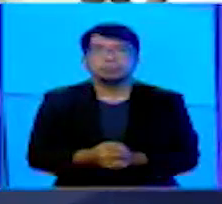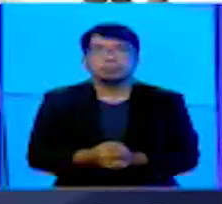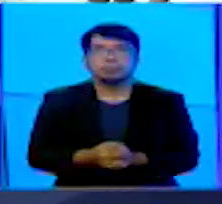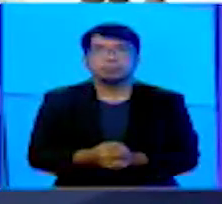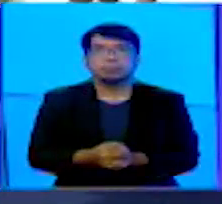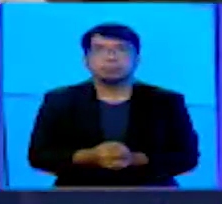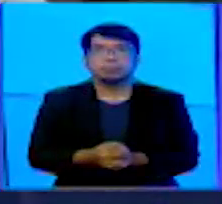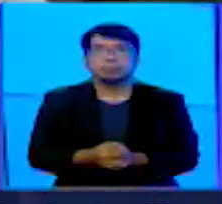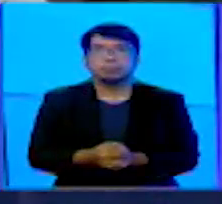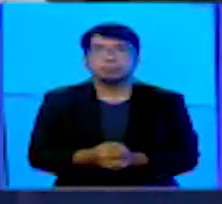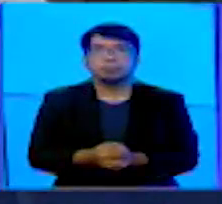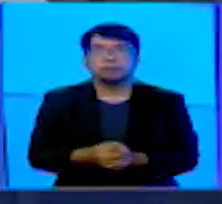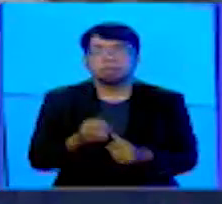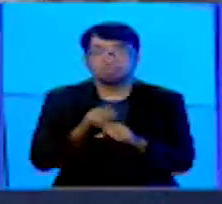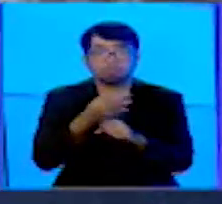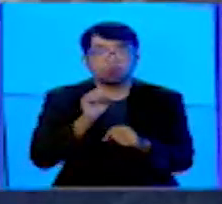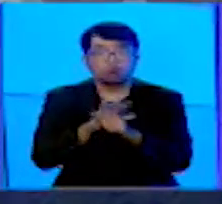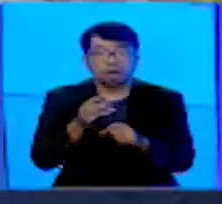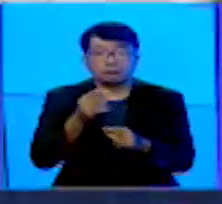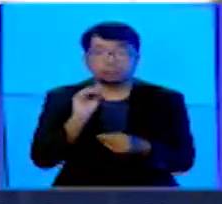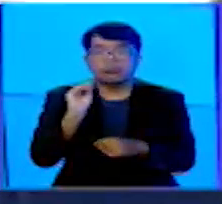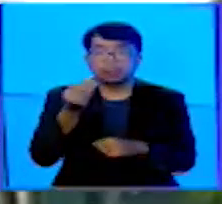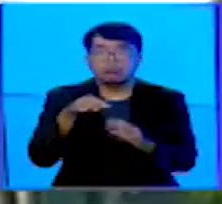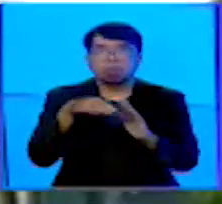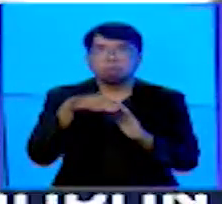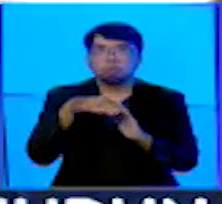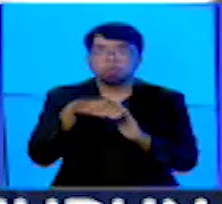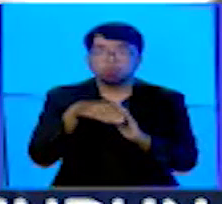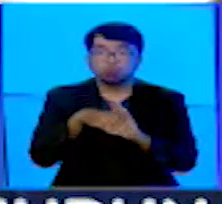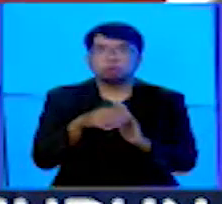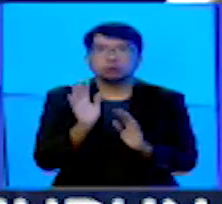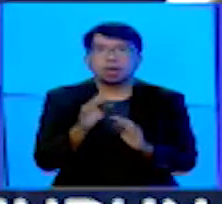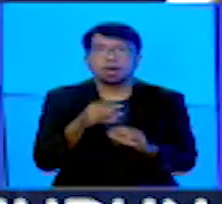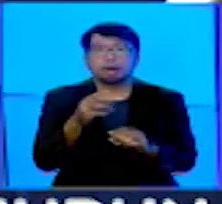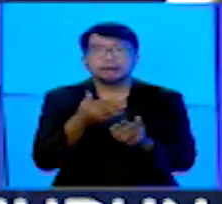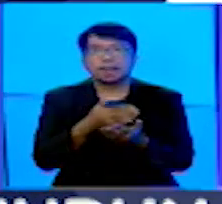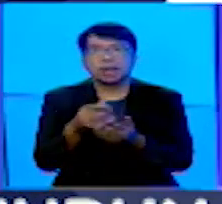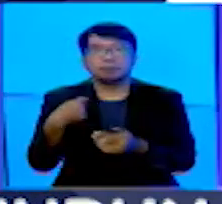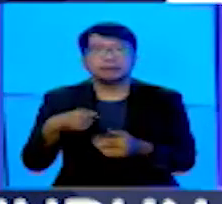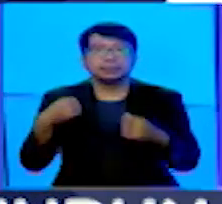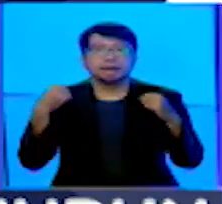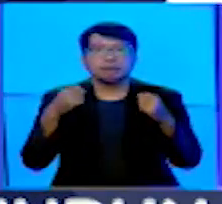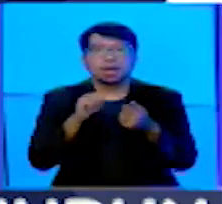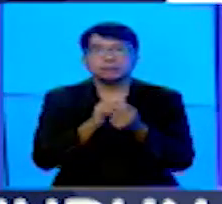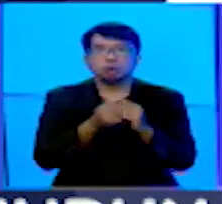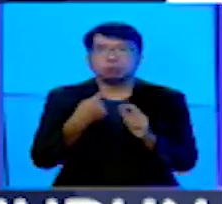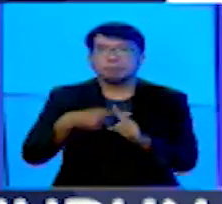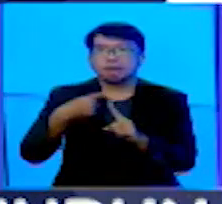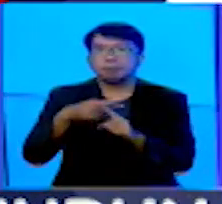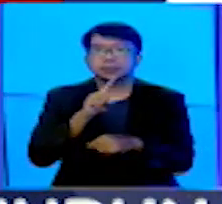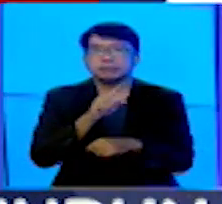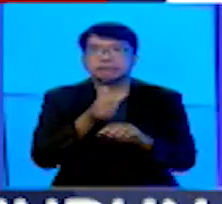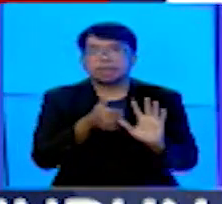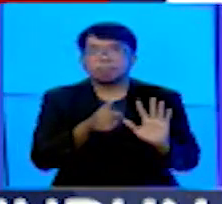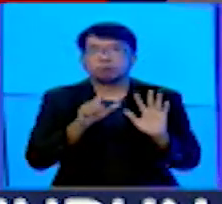Kasus positif COVID-19 di Jakarta terus menurun. Data Kemenkes pada hari Jumat terdapat penambahan kasus sebanyak